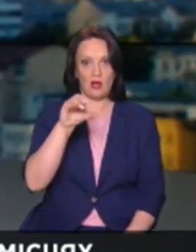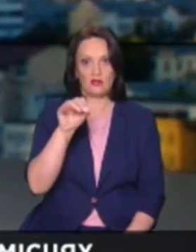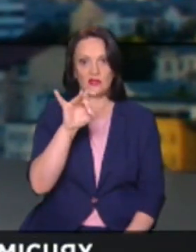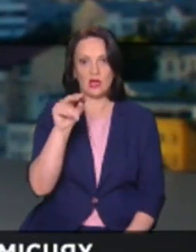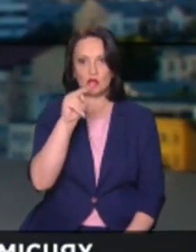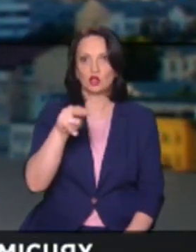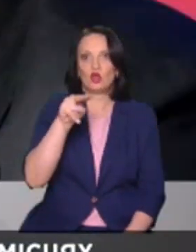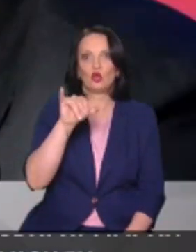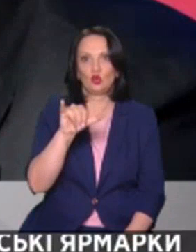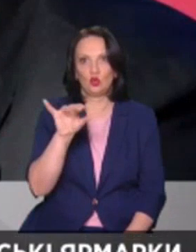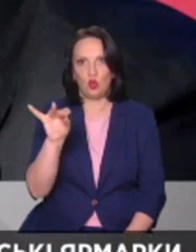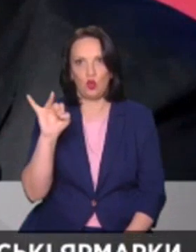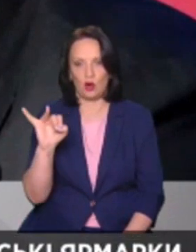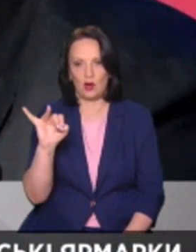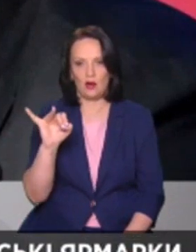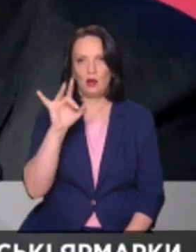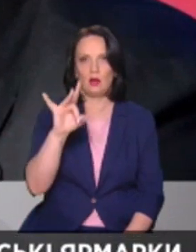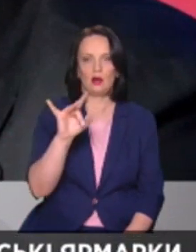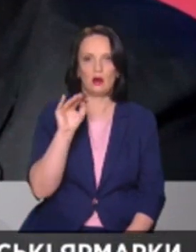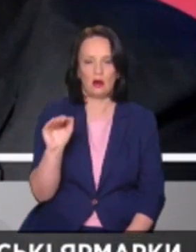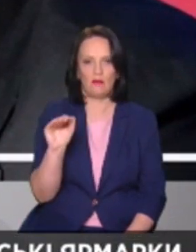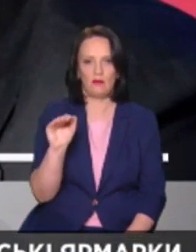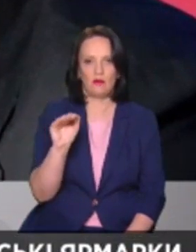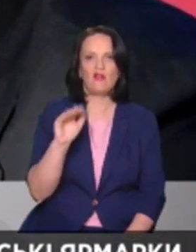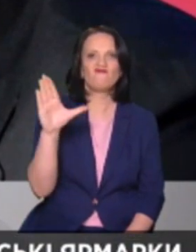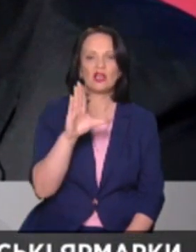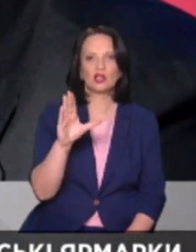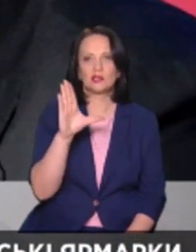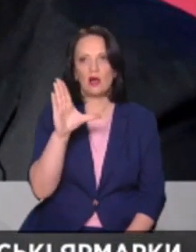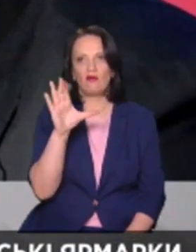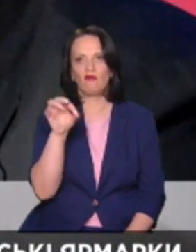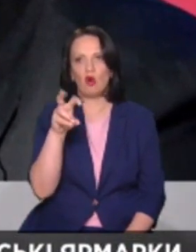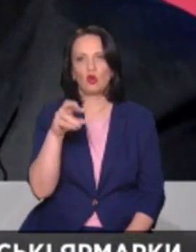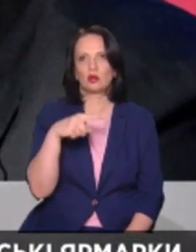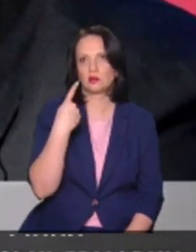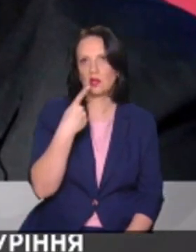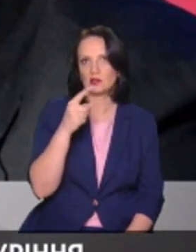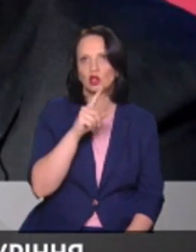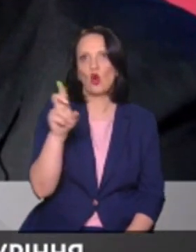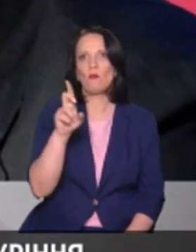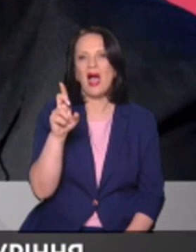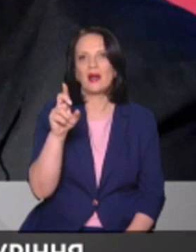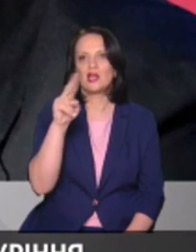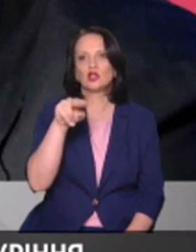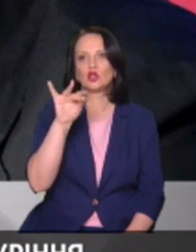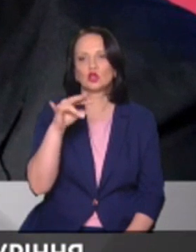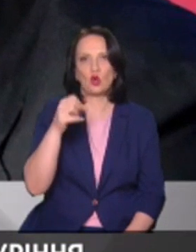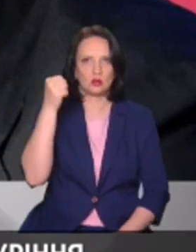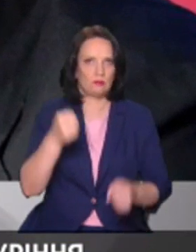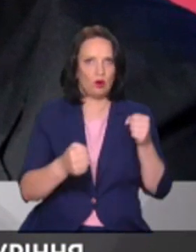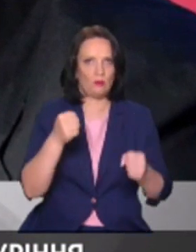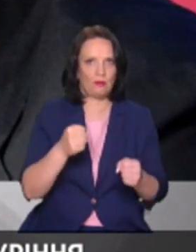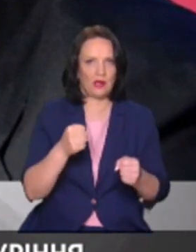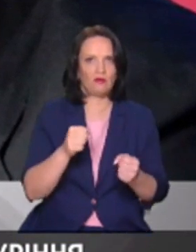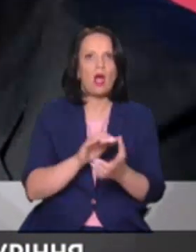ними погоджуся, Російська Федерація, так? В'ячеслав Володін заявив, що Борис Джонсон нібито бомбив мирні